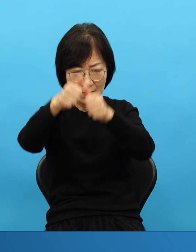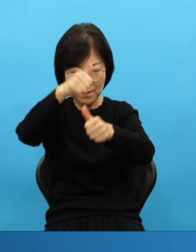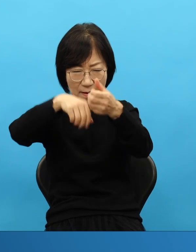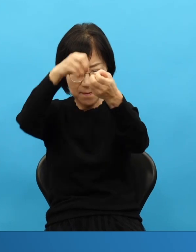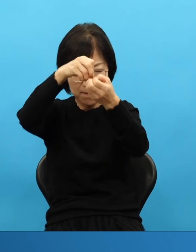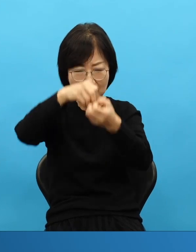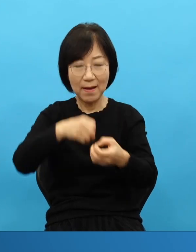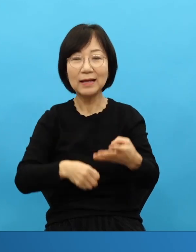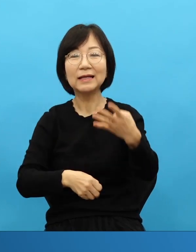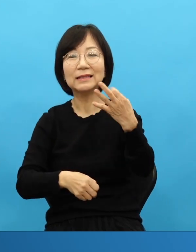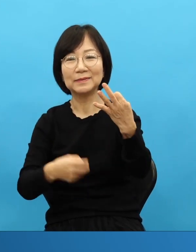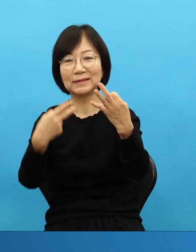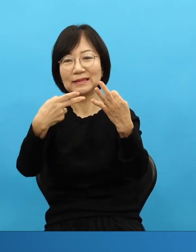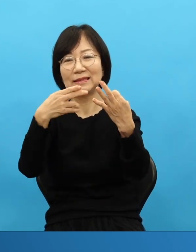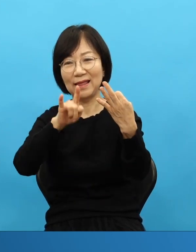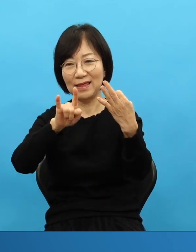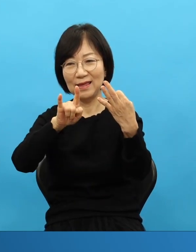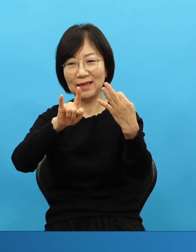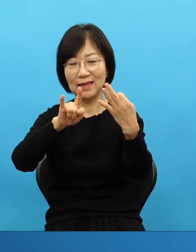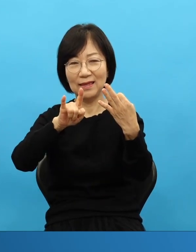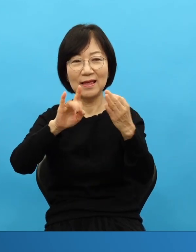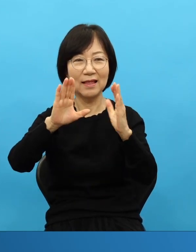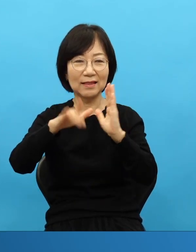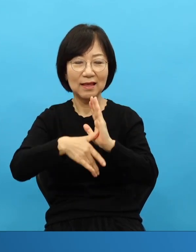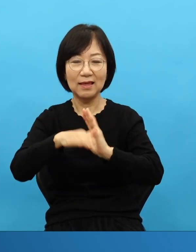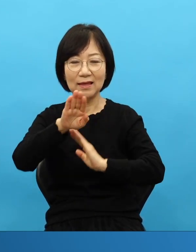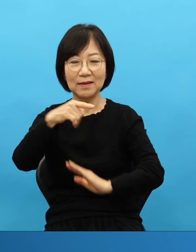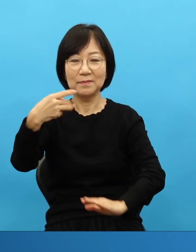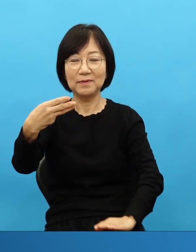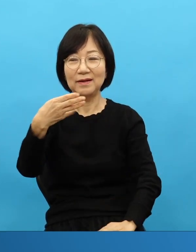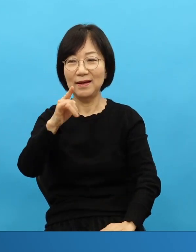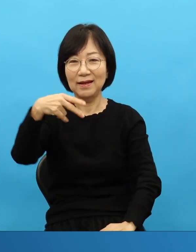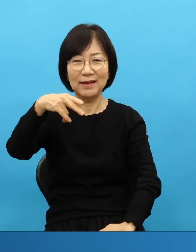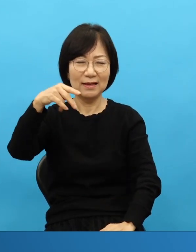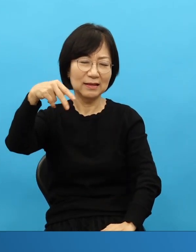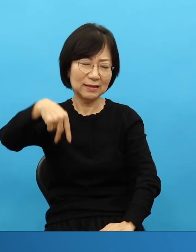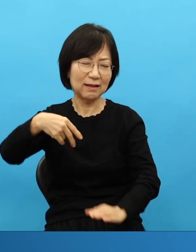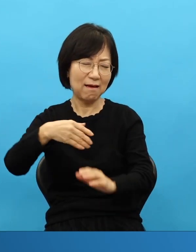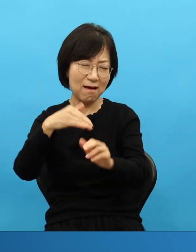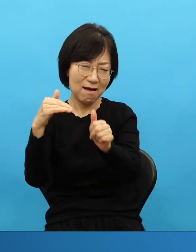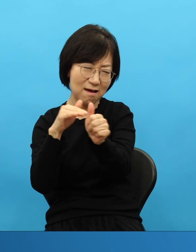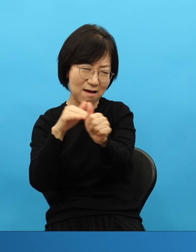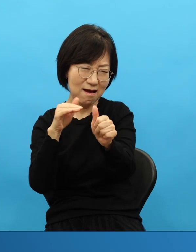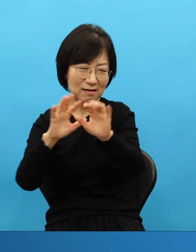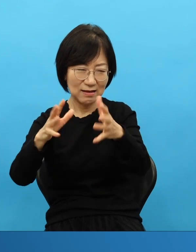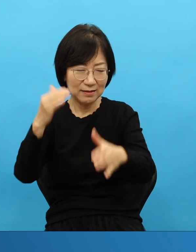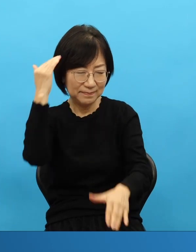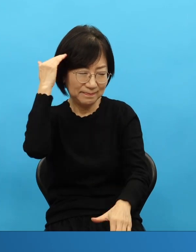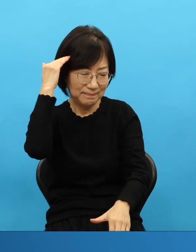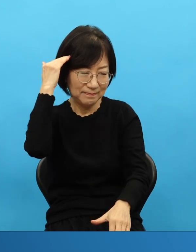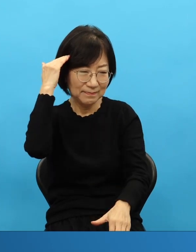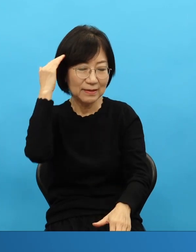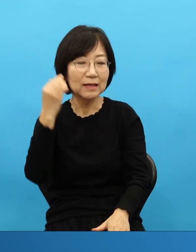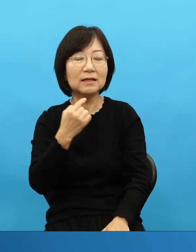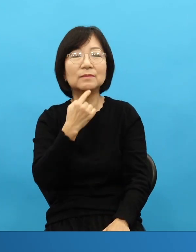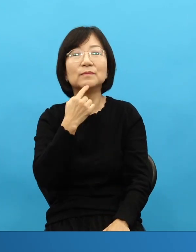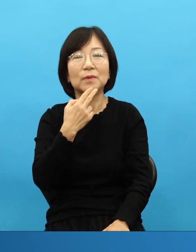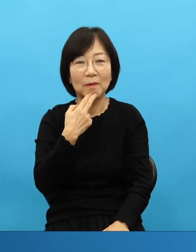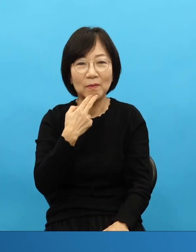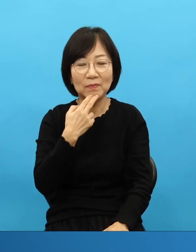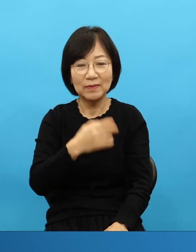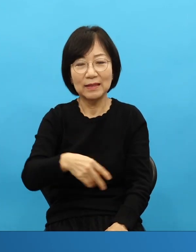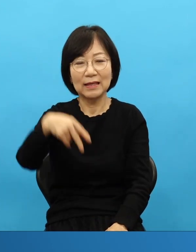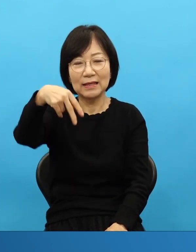they continue to be attacked by Philistia. 물론 뭐 삼손, 기드온 같은 사람이 있었습니다. Of course, there were people like Samson and Gideon,